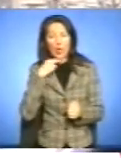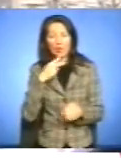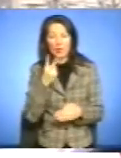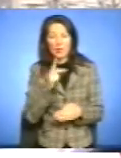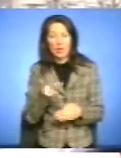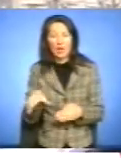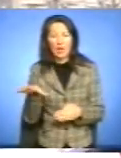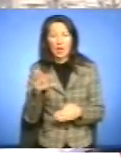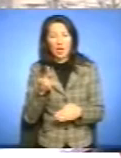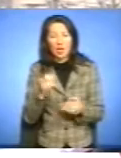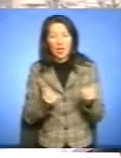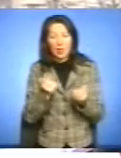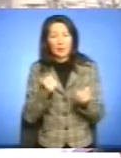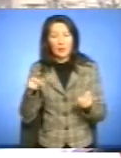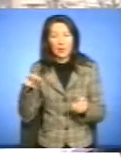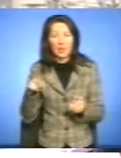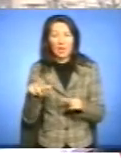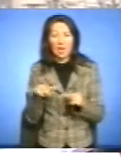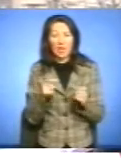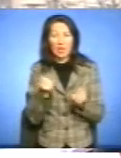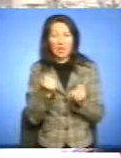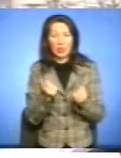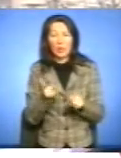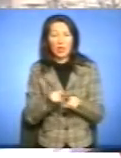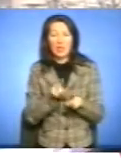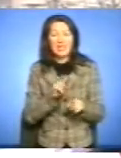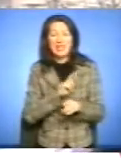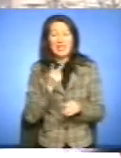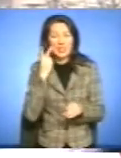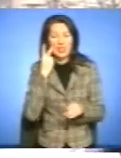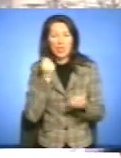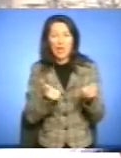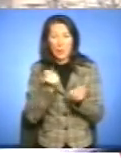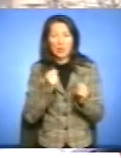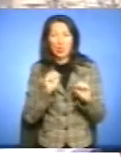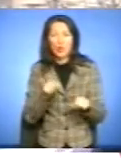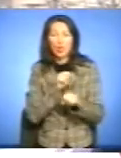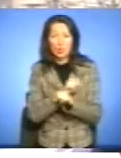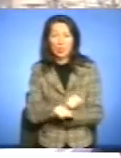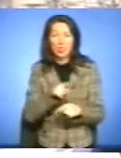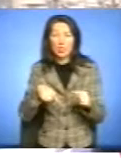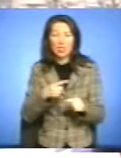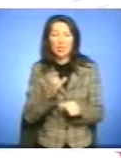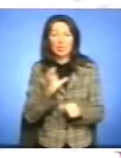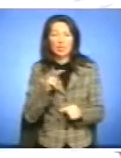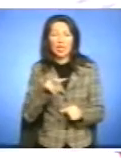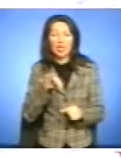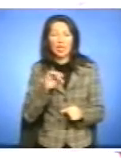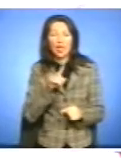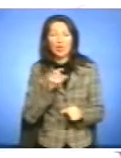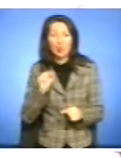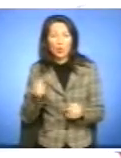перевагу в русі, так як не завжди водій може зупинити свій транспортний засіб через слизьку проїзну частину.